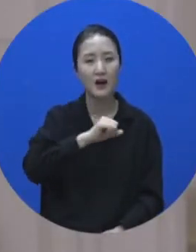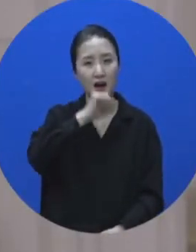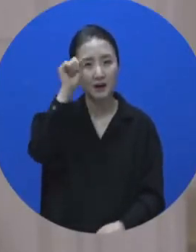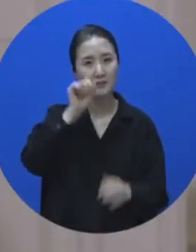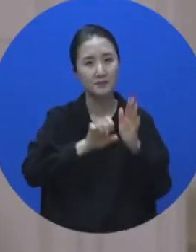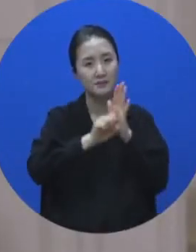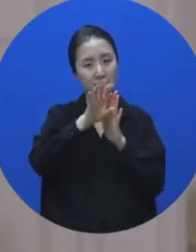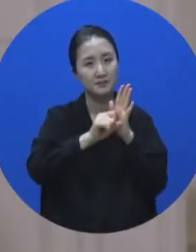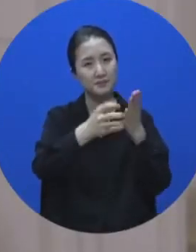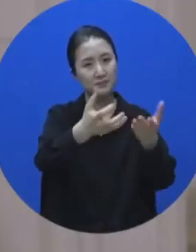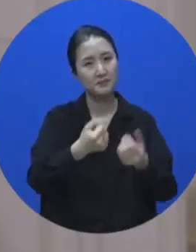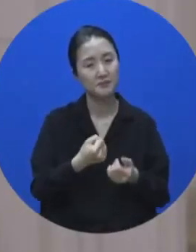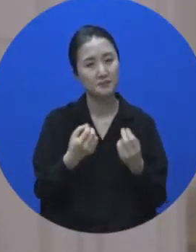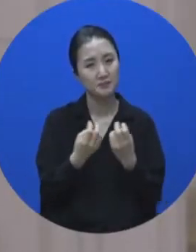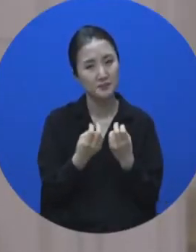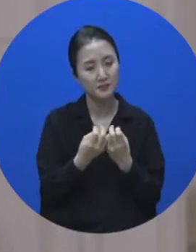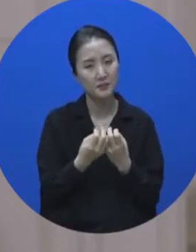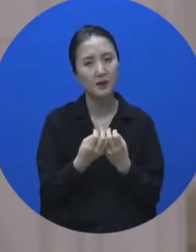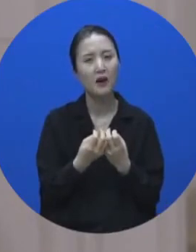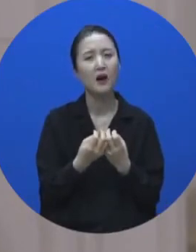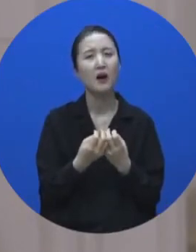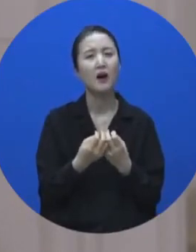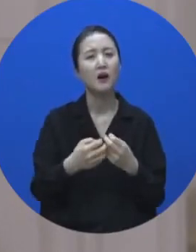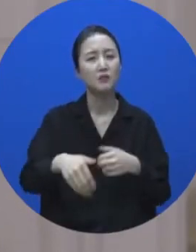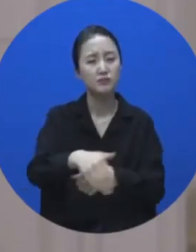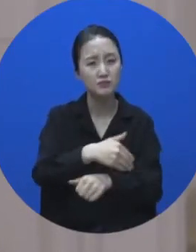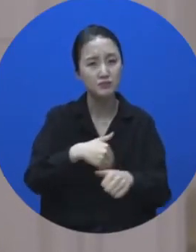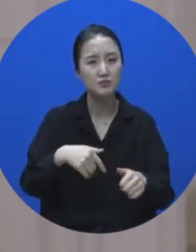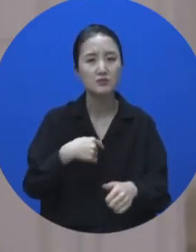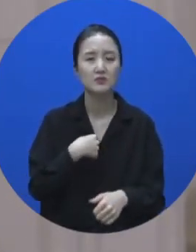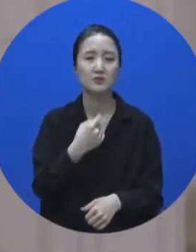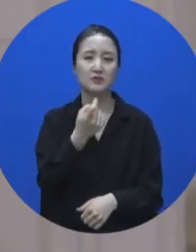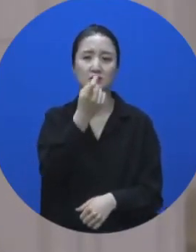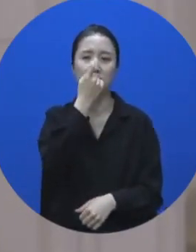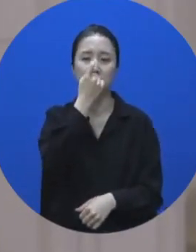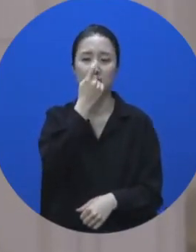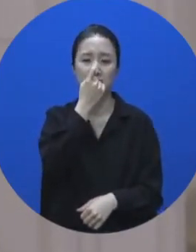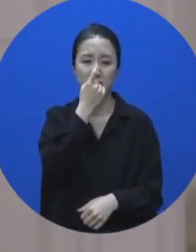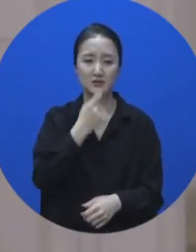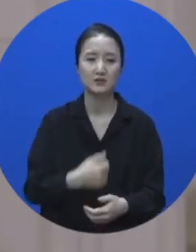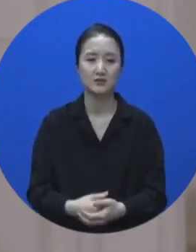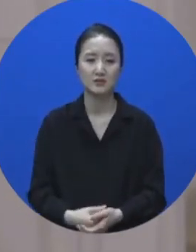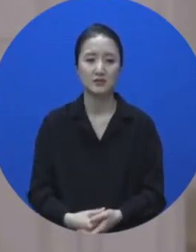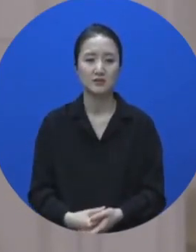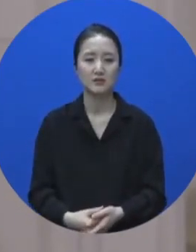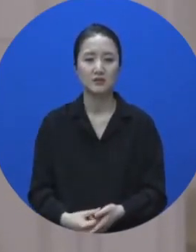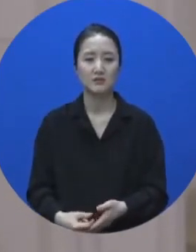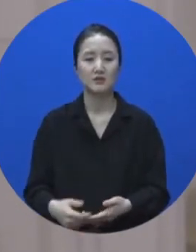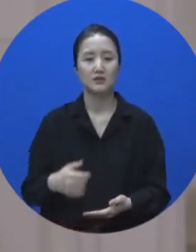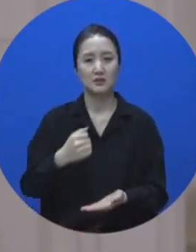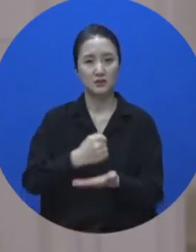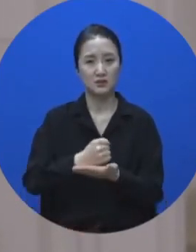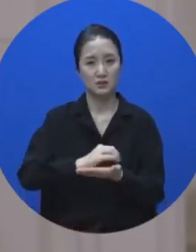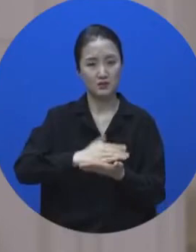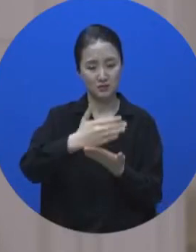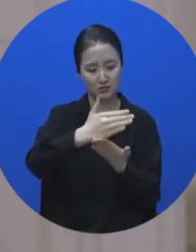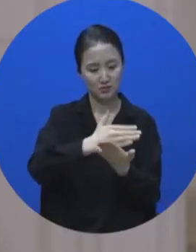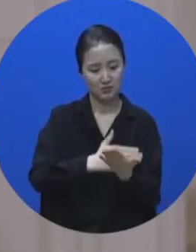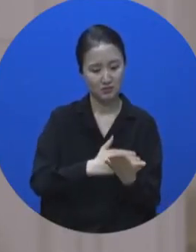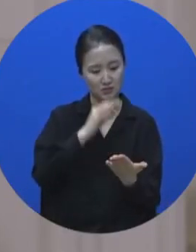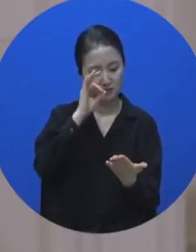수많은 통장에서는 낙찰 입찰을 했던 증거가 있고, 거기서 저는 많이 낙찰을 받게